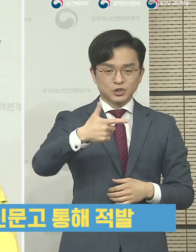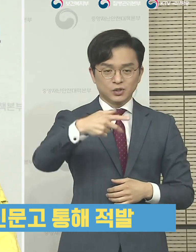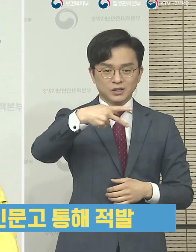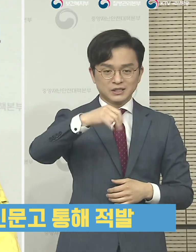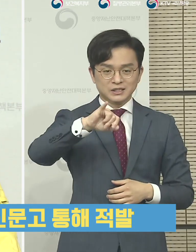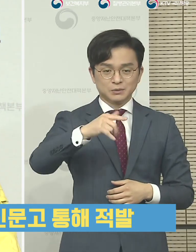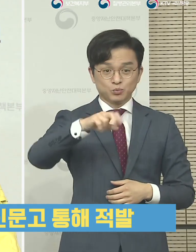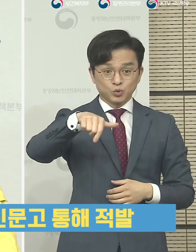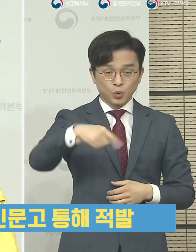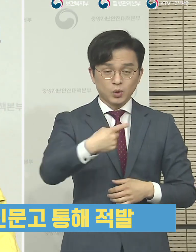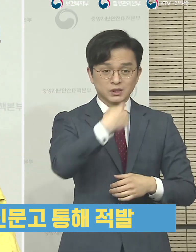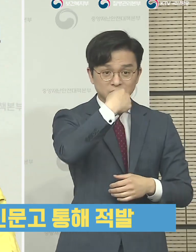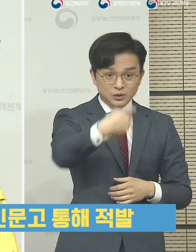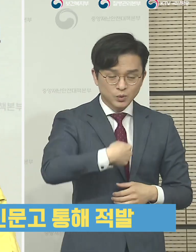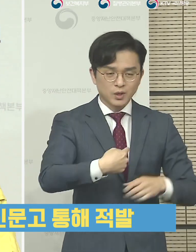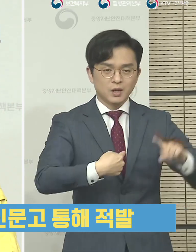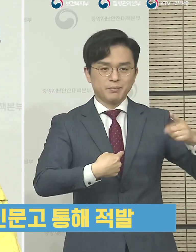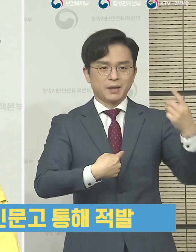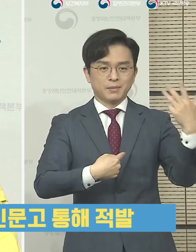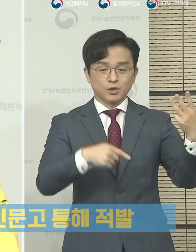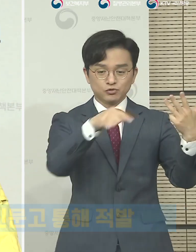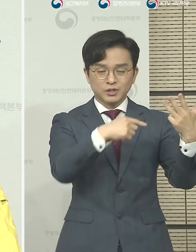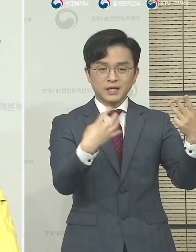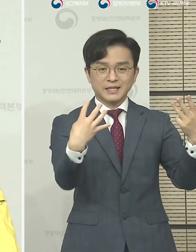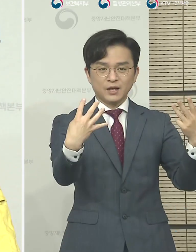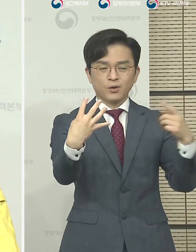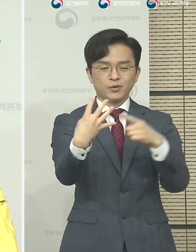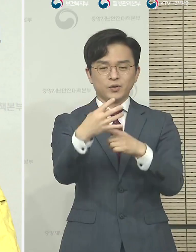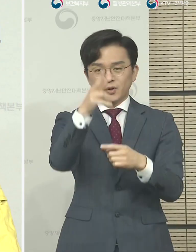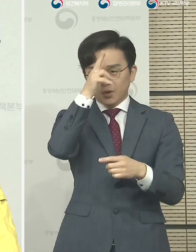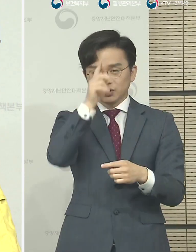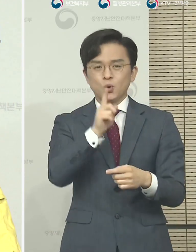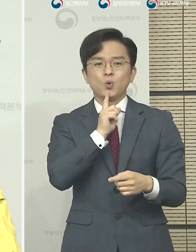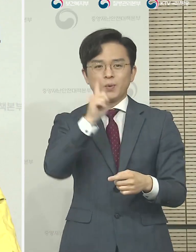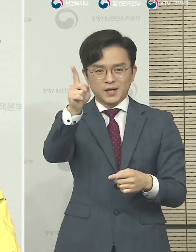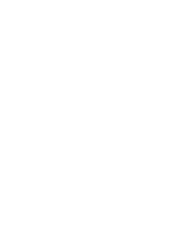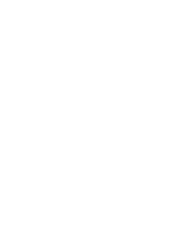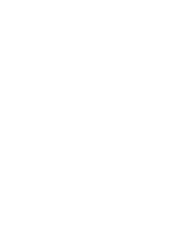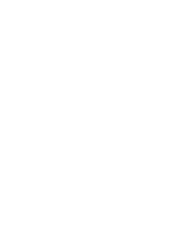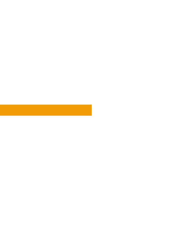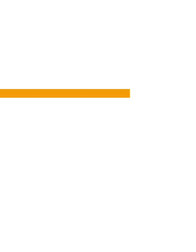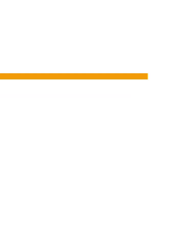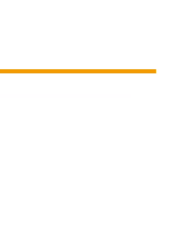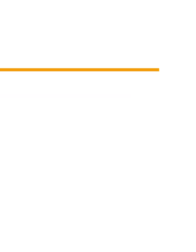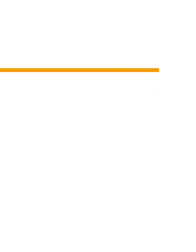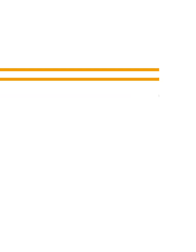108건이고 이 중에서 4건을 이제 안전신문고를 통해서 경찰에 고발을 했습니다.